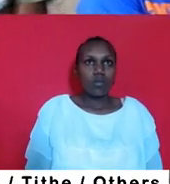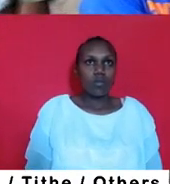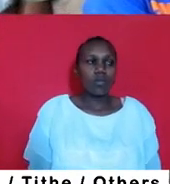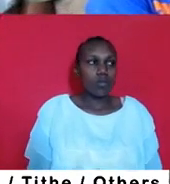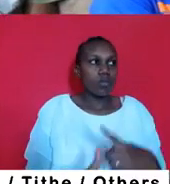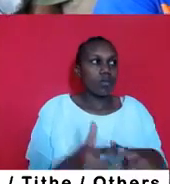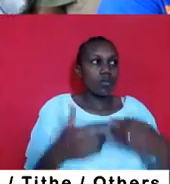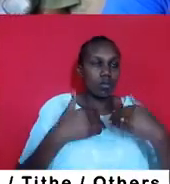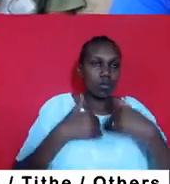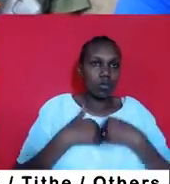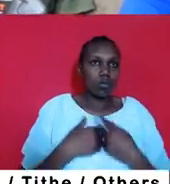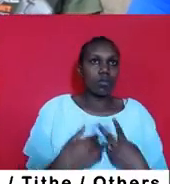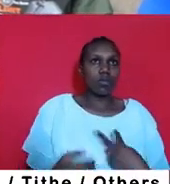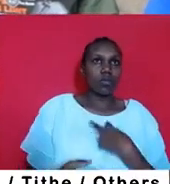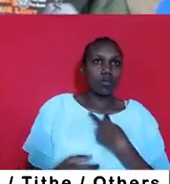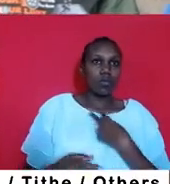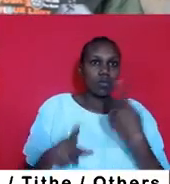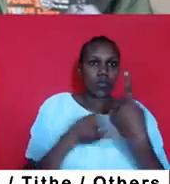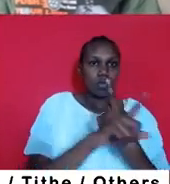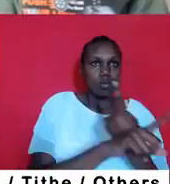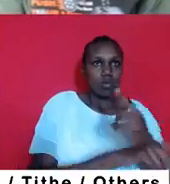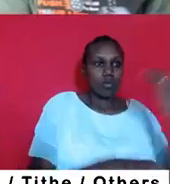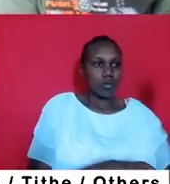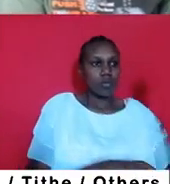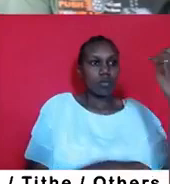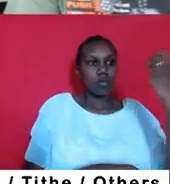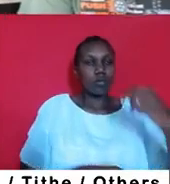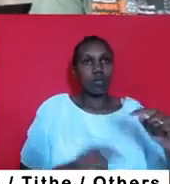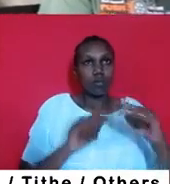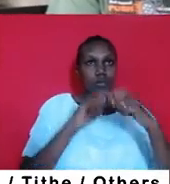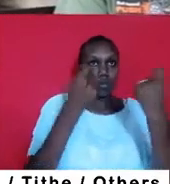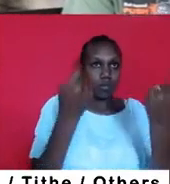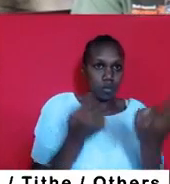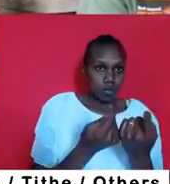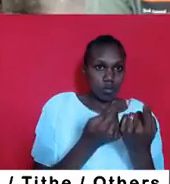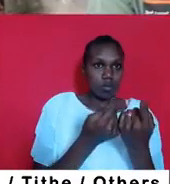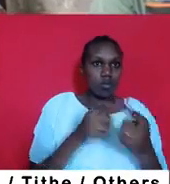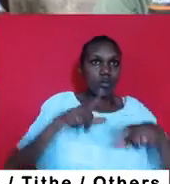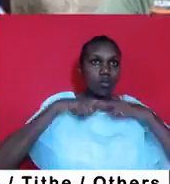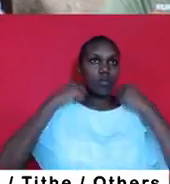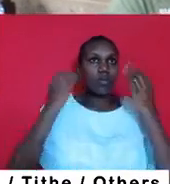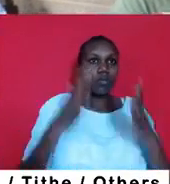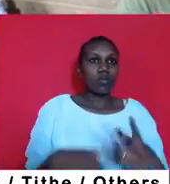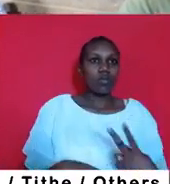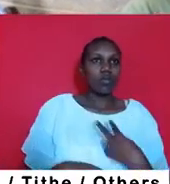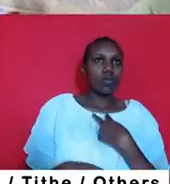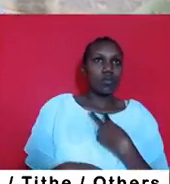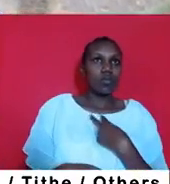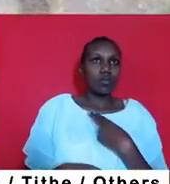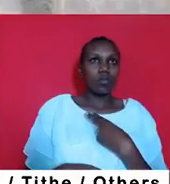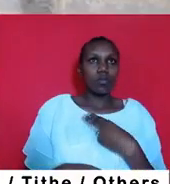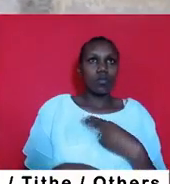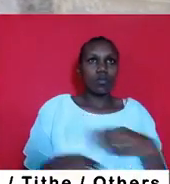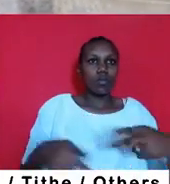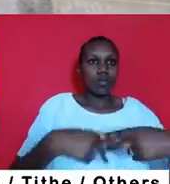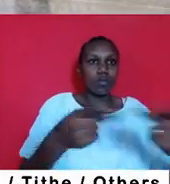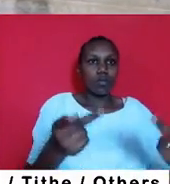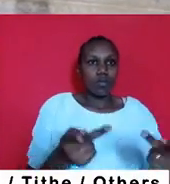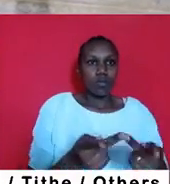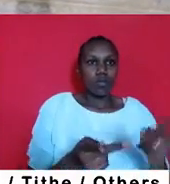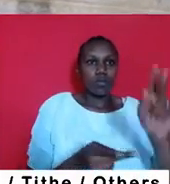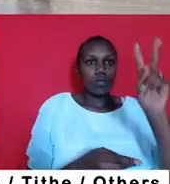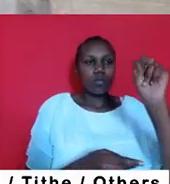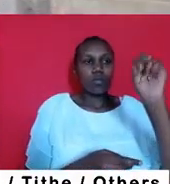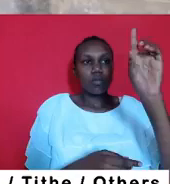Kutakuwa na pastoral visit ama wachungaji watakuwa wanatembelea mtaa wa Ndumberi wiki